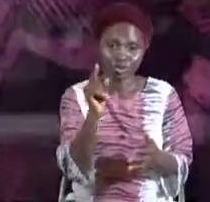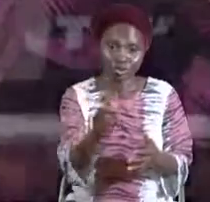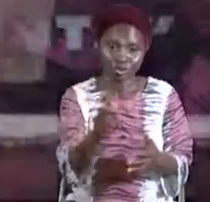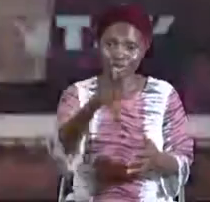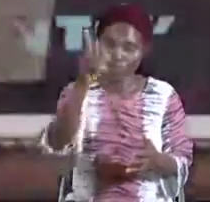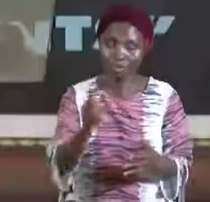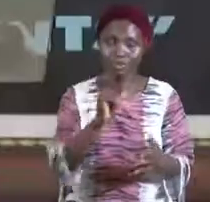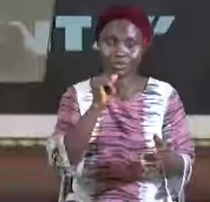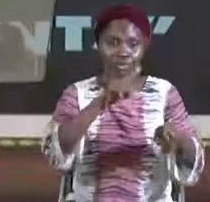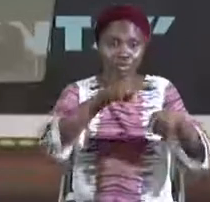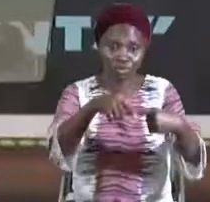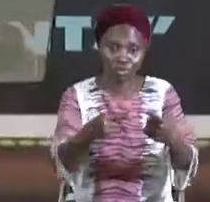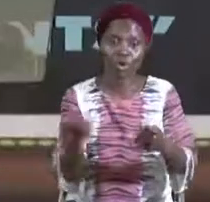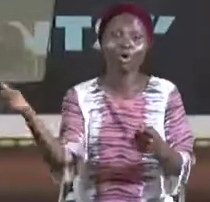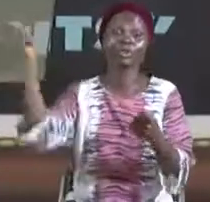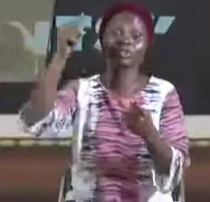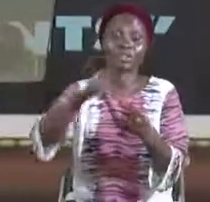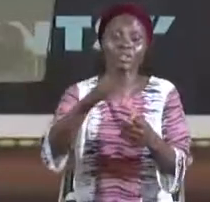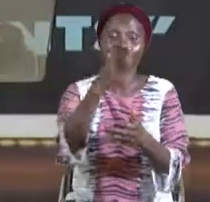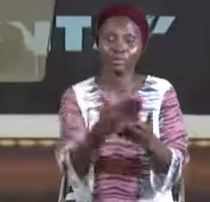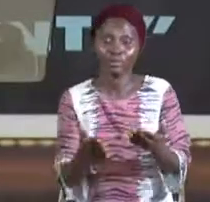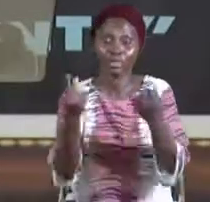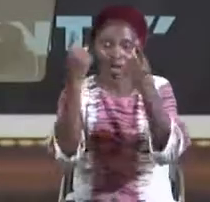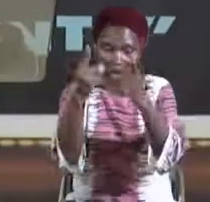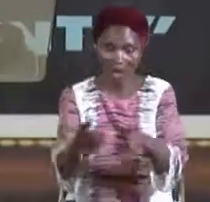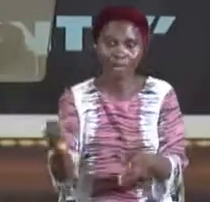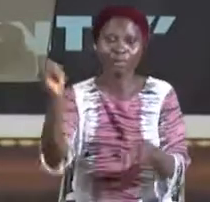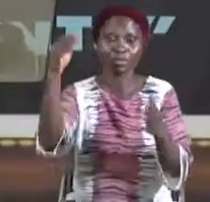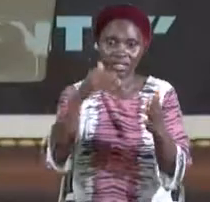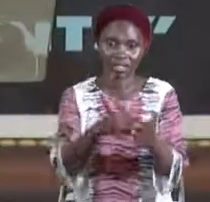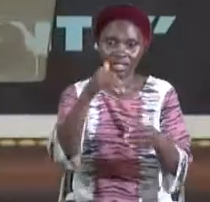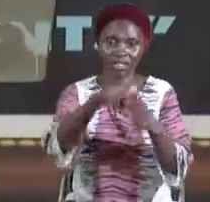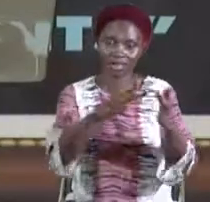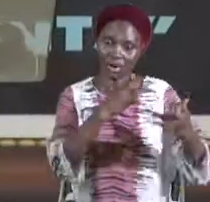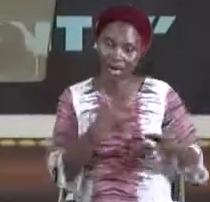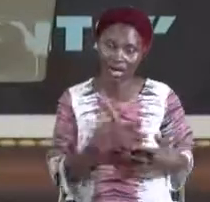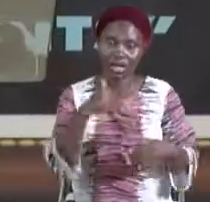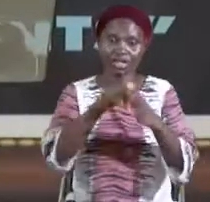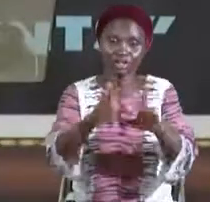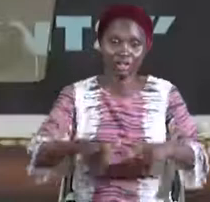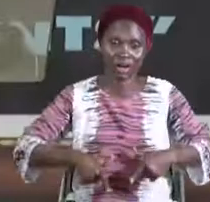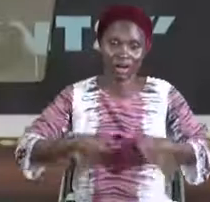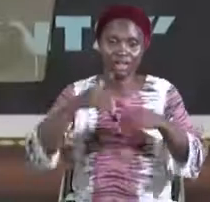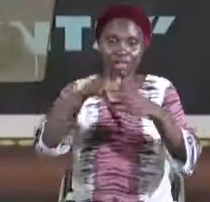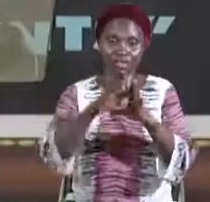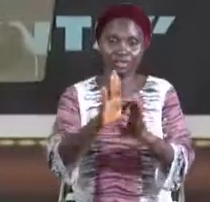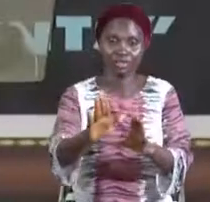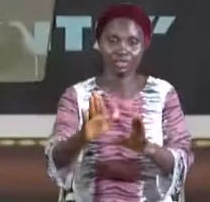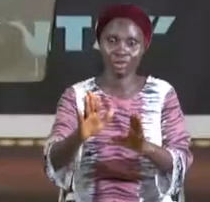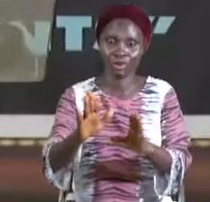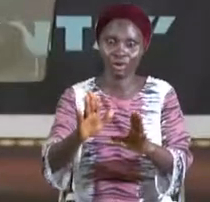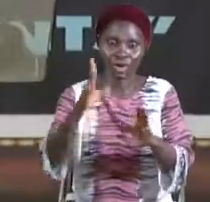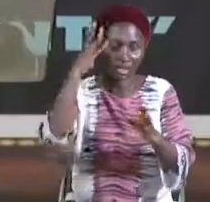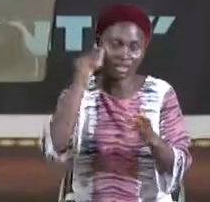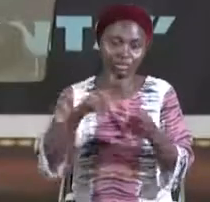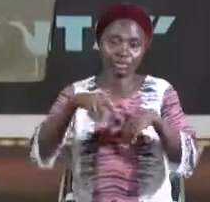dois pas repartir jusqu'à ce que quelque chose arrive encore dans ton cœur, dans ta vie, dans ta pensée, dans tes expériences ce